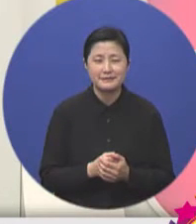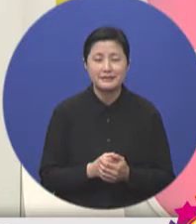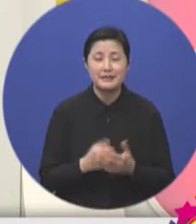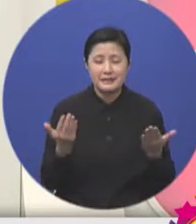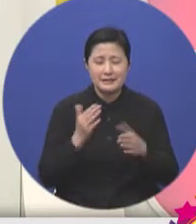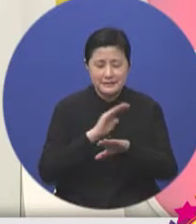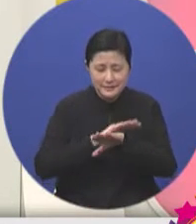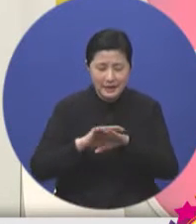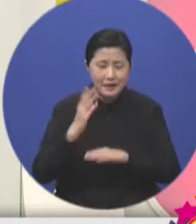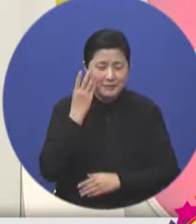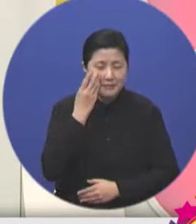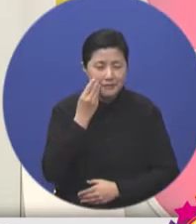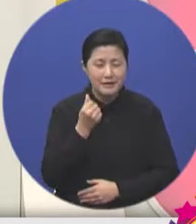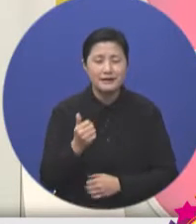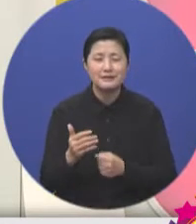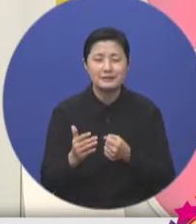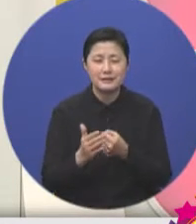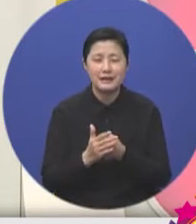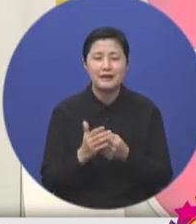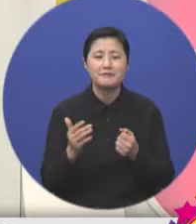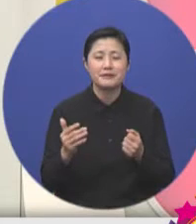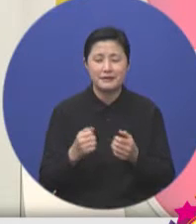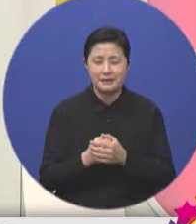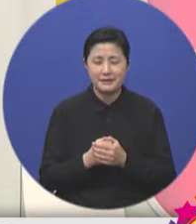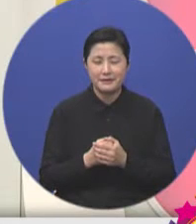하는 일 잘 되니까 아버님 참